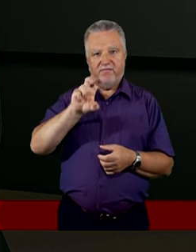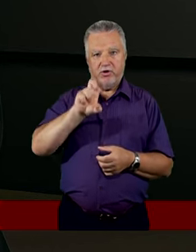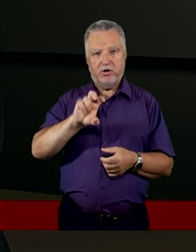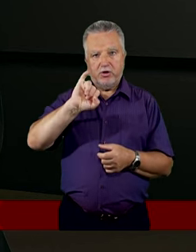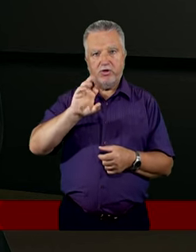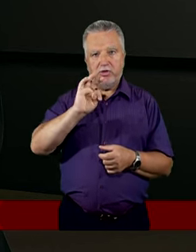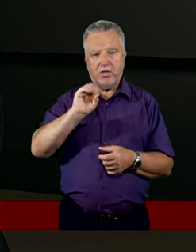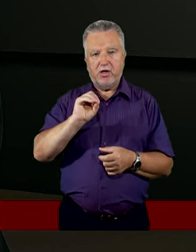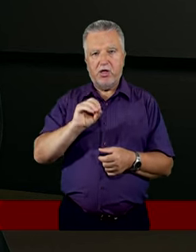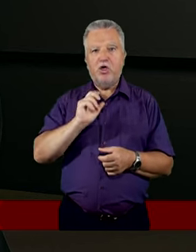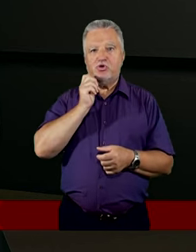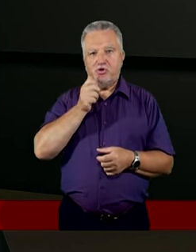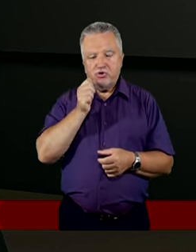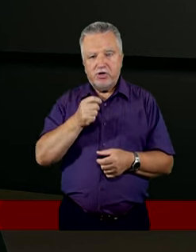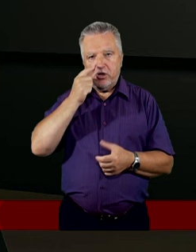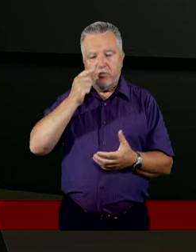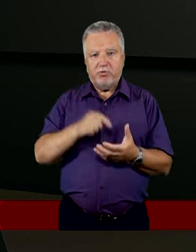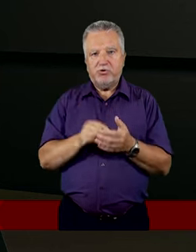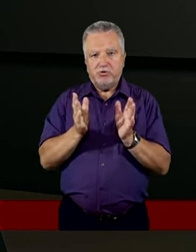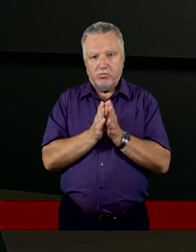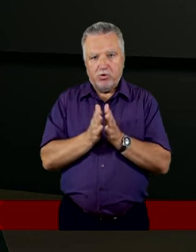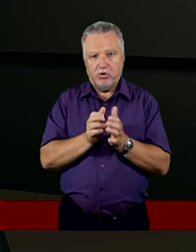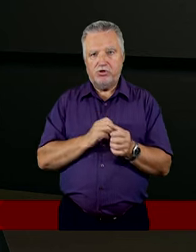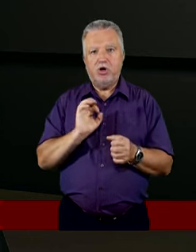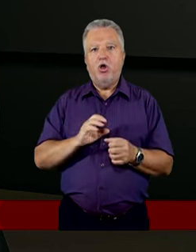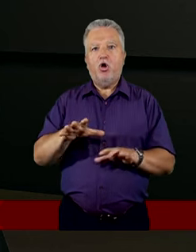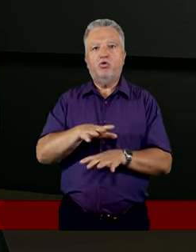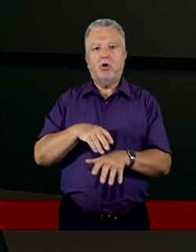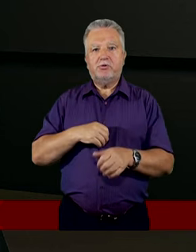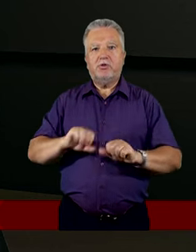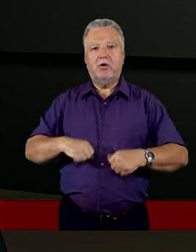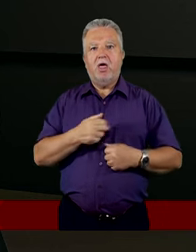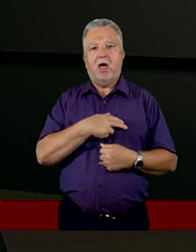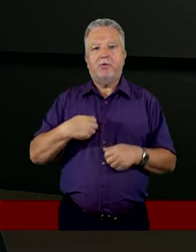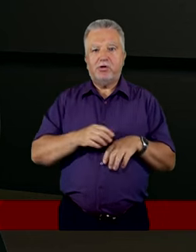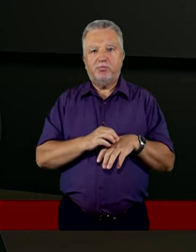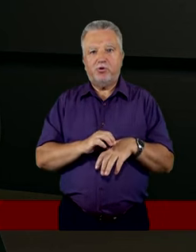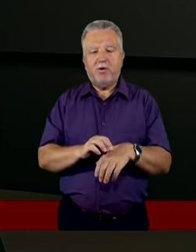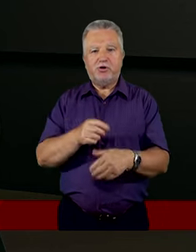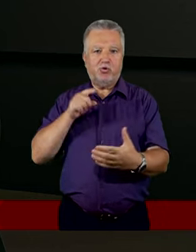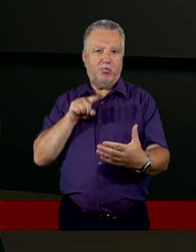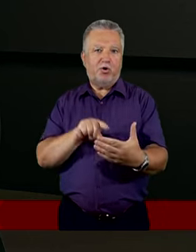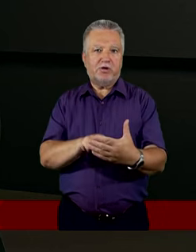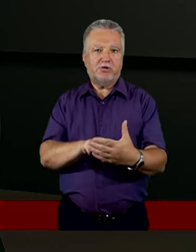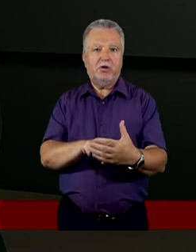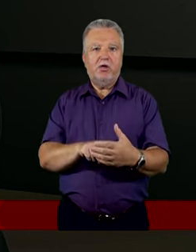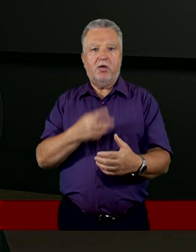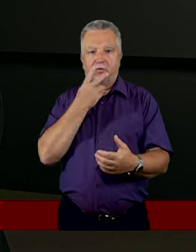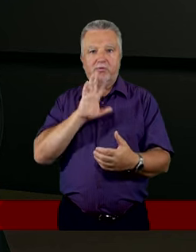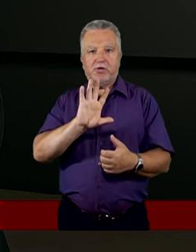codziennie powinniśmy się modlić o Ducha Świętego, żeby nas prowadził, żeby nam wskazywał, co mamy